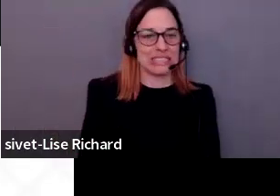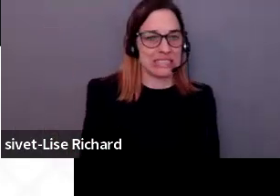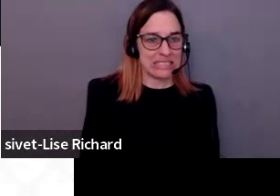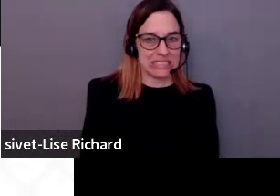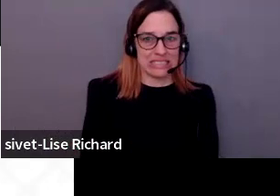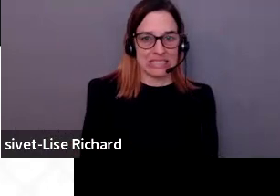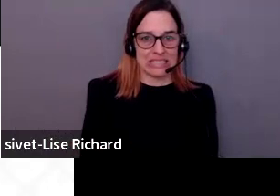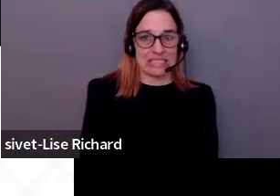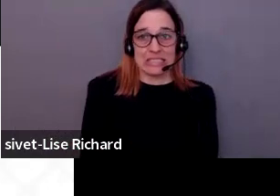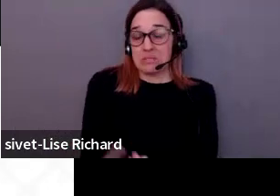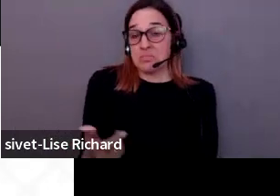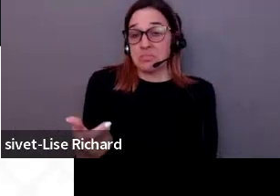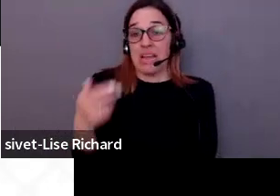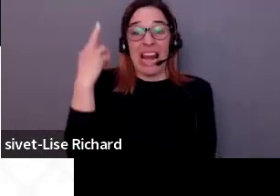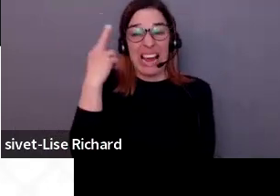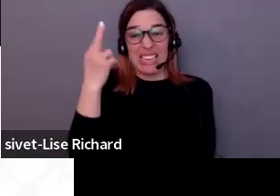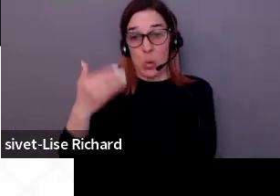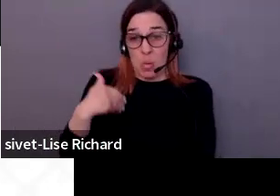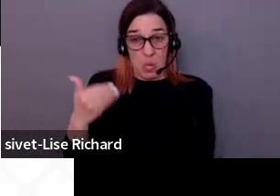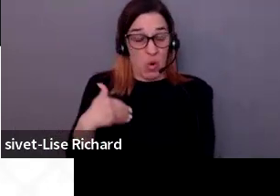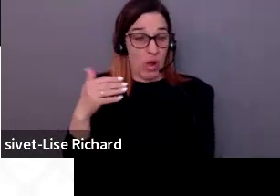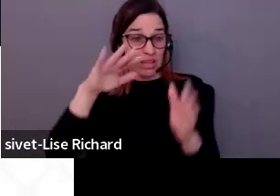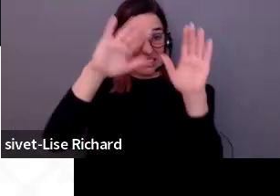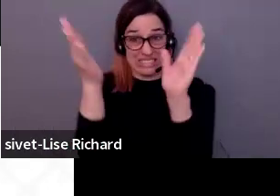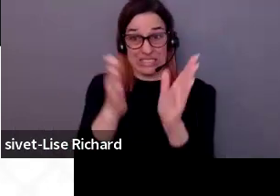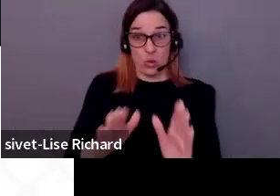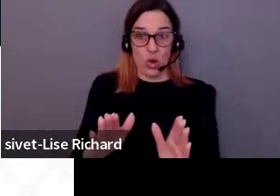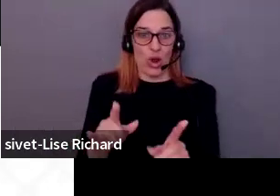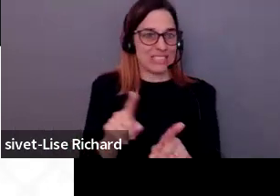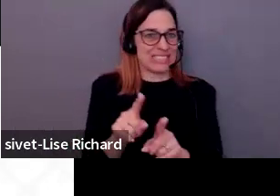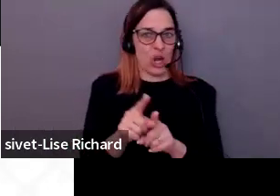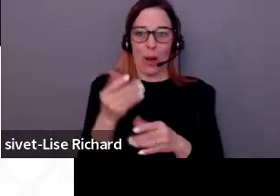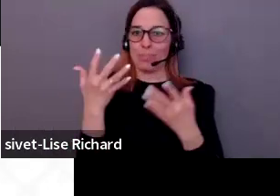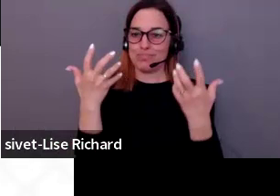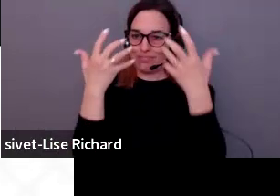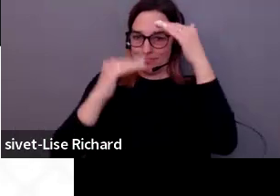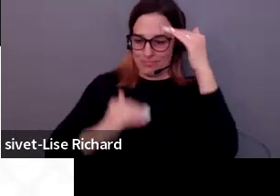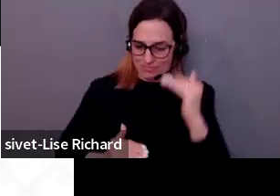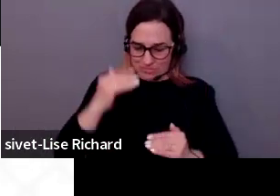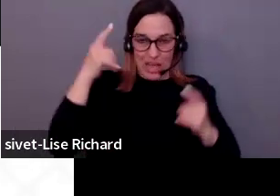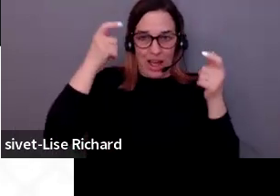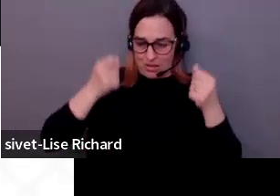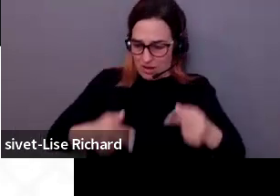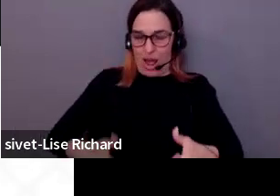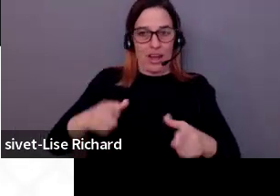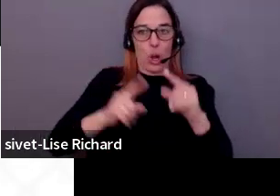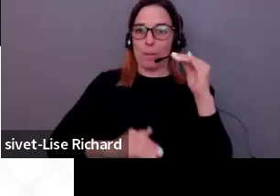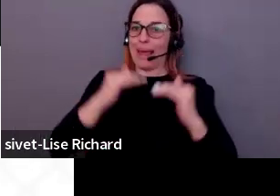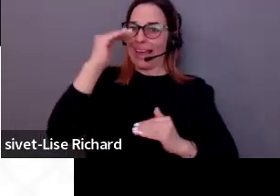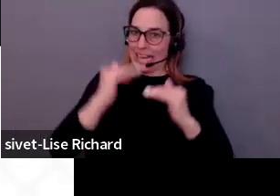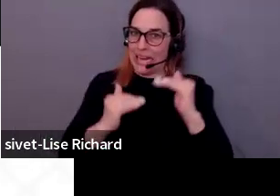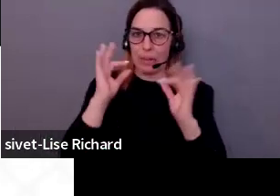Pourquoi on dit que c'est la morphologie parfaite? C'est une silhouette qui est harmonieuse, qui est équilibrée. On n'a pas les hanches